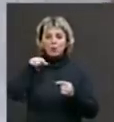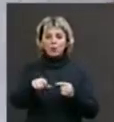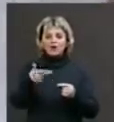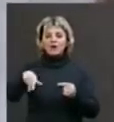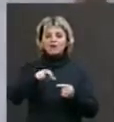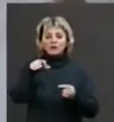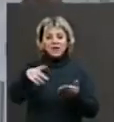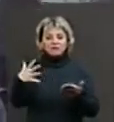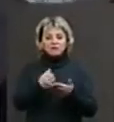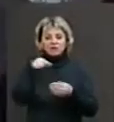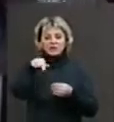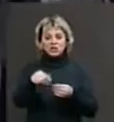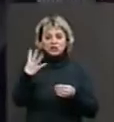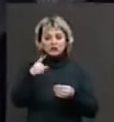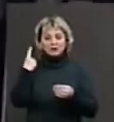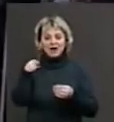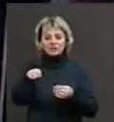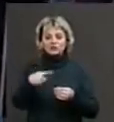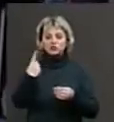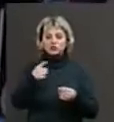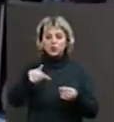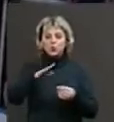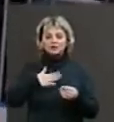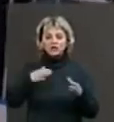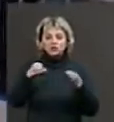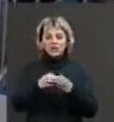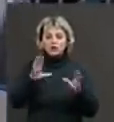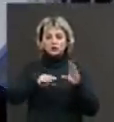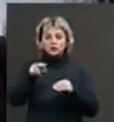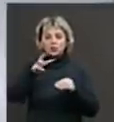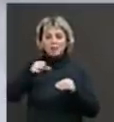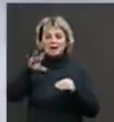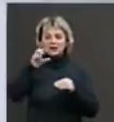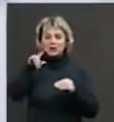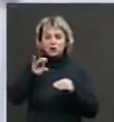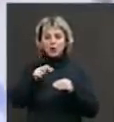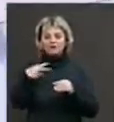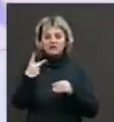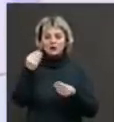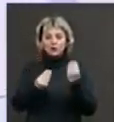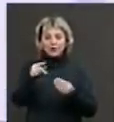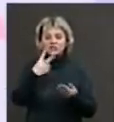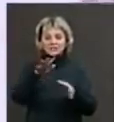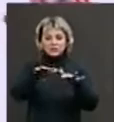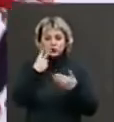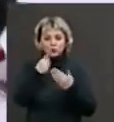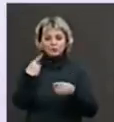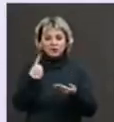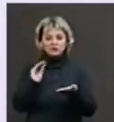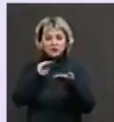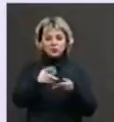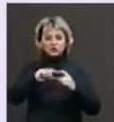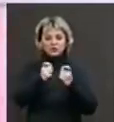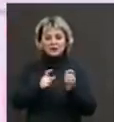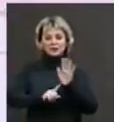«Волки» растерзали «Кондоров» 4-1. Единственный гол у нашей команды на счету Андрея Мартынова. Во втором матче зрители увидели первую заброшенную шайбу